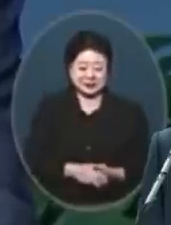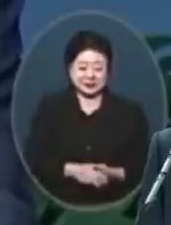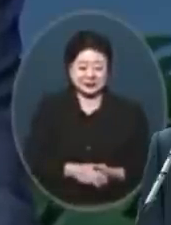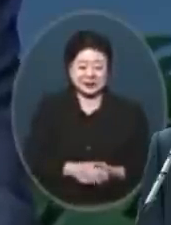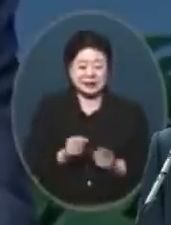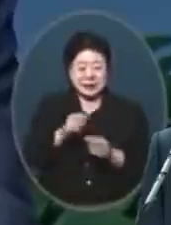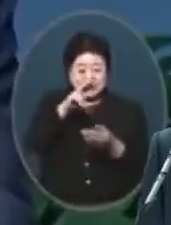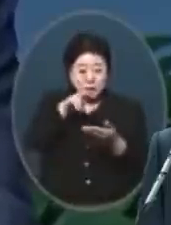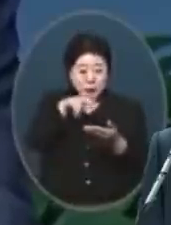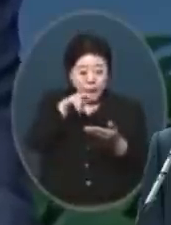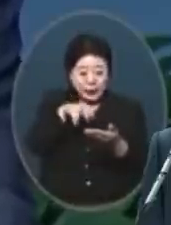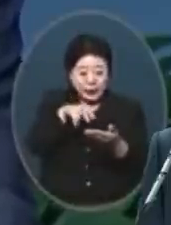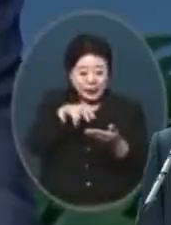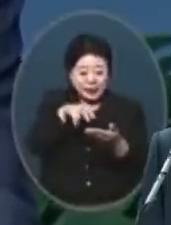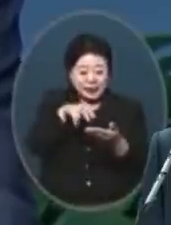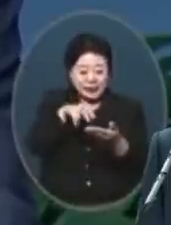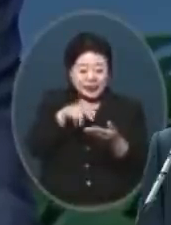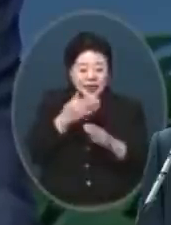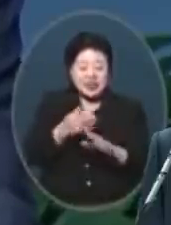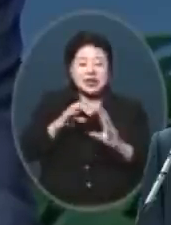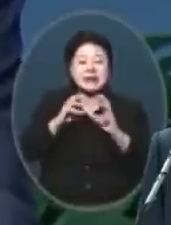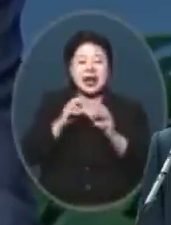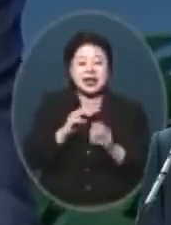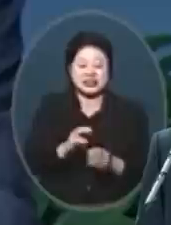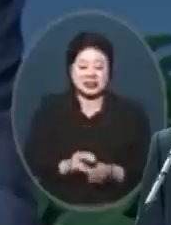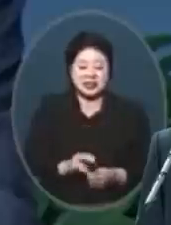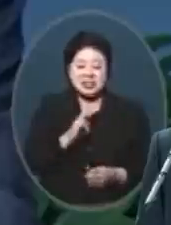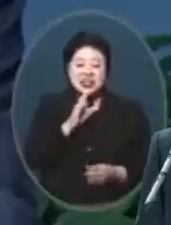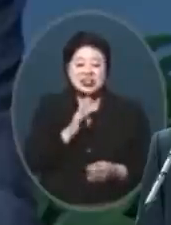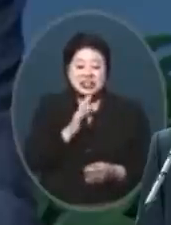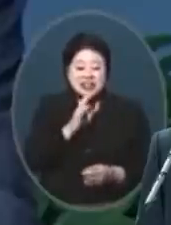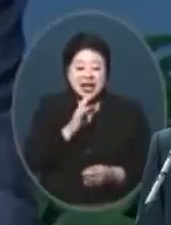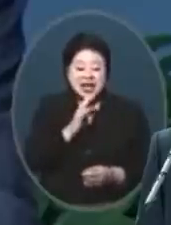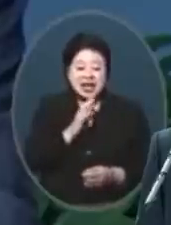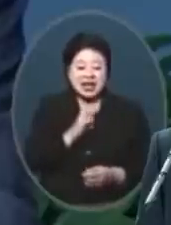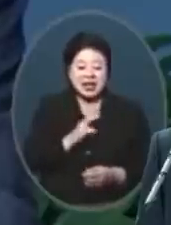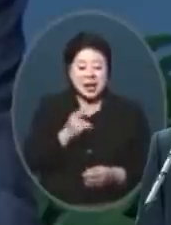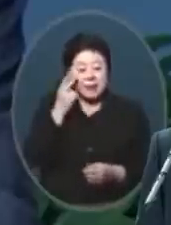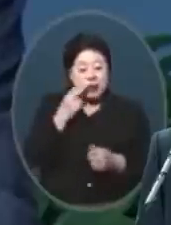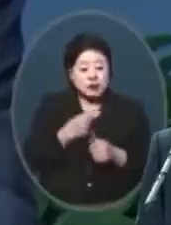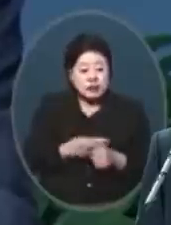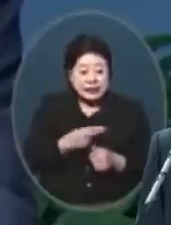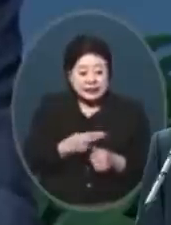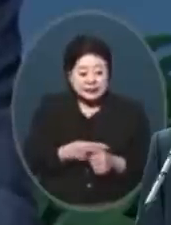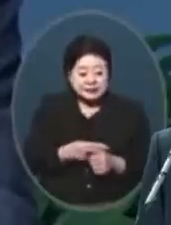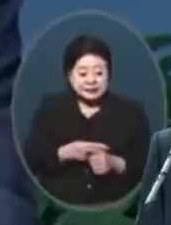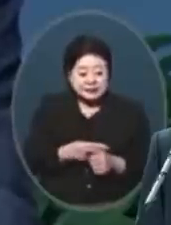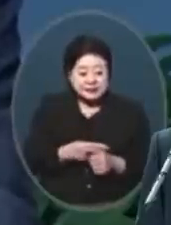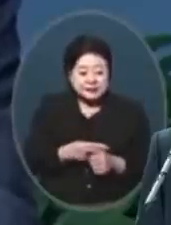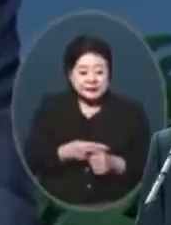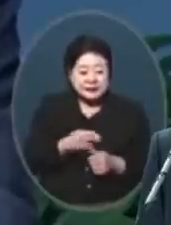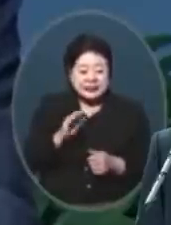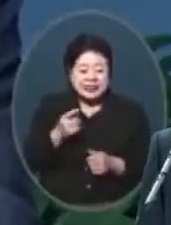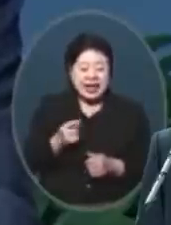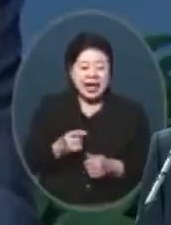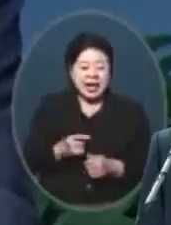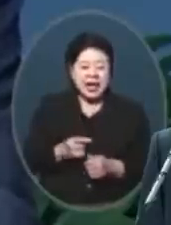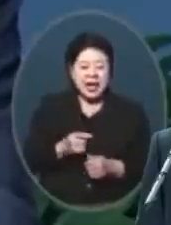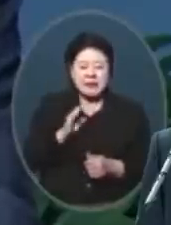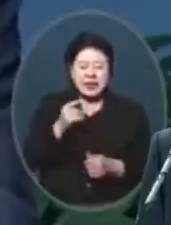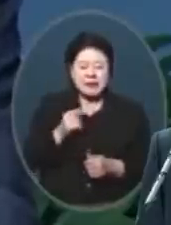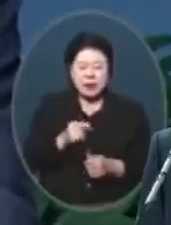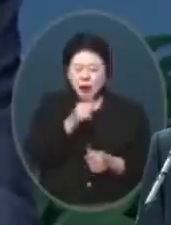성경에 보면 이방인의 선지자 사도 바울과 신라는 빌립보